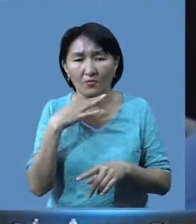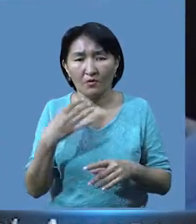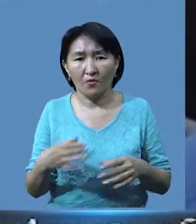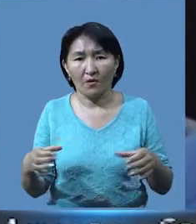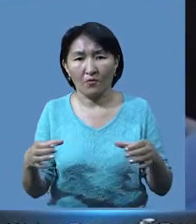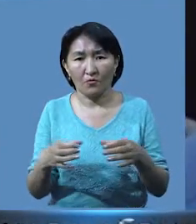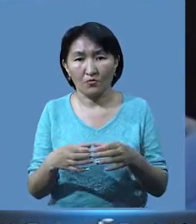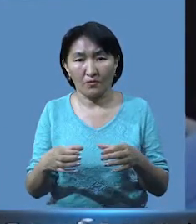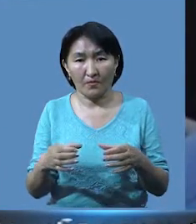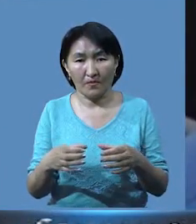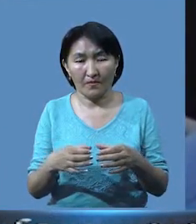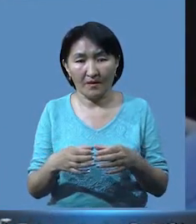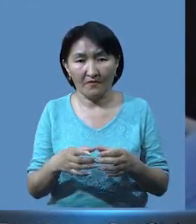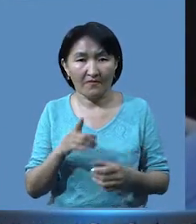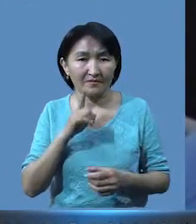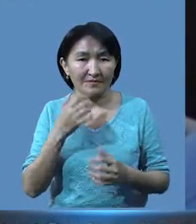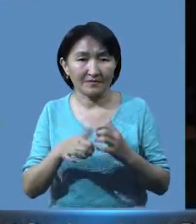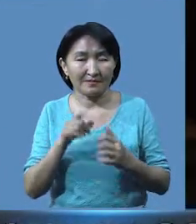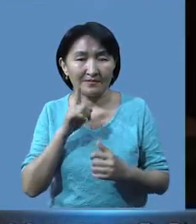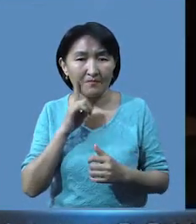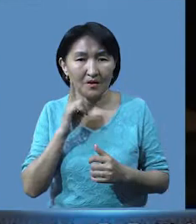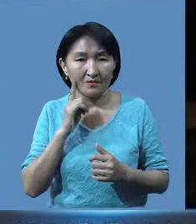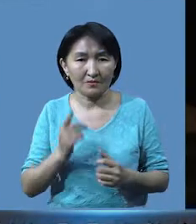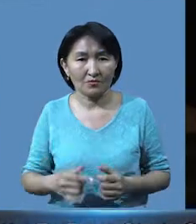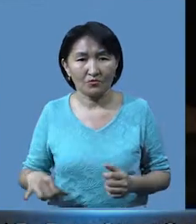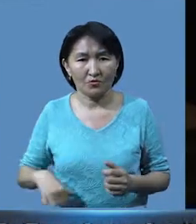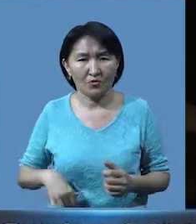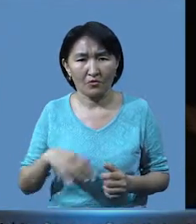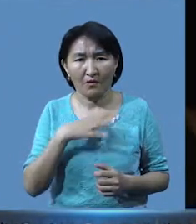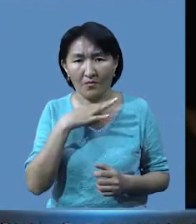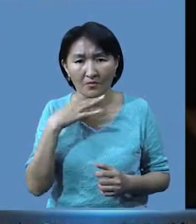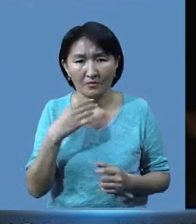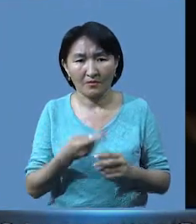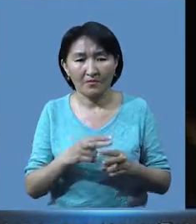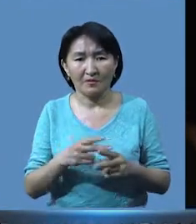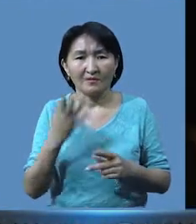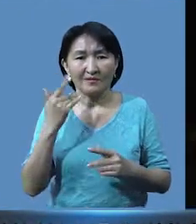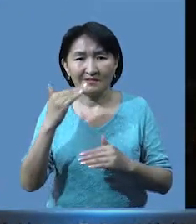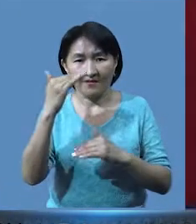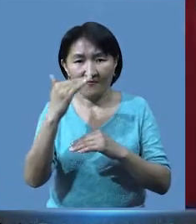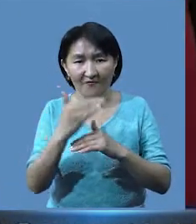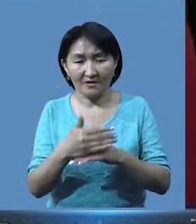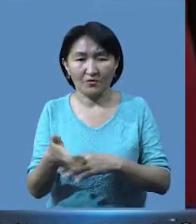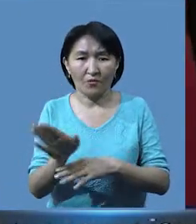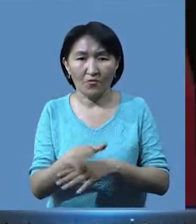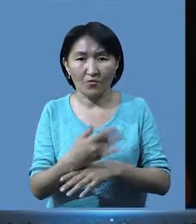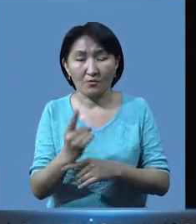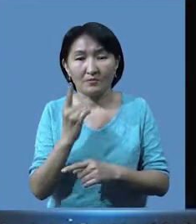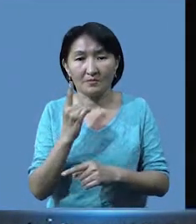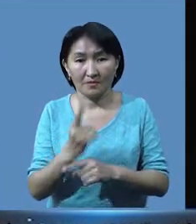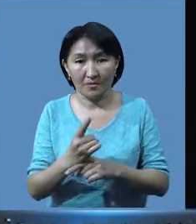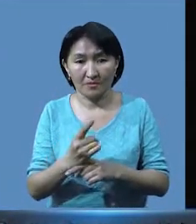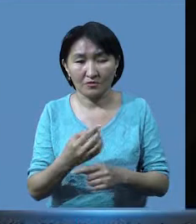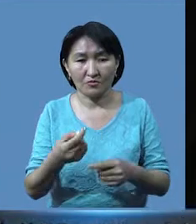3 айда ювеналды полиция қызметкерлерімен 1344 жеткіншек беймезір уақытта ұсталған. Оның 206-сы қазір есепте тұр.